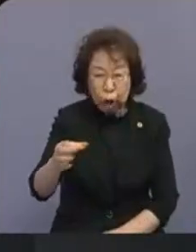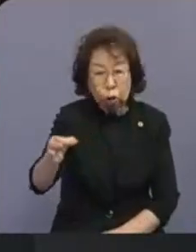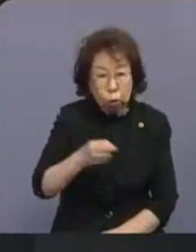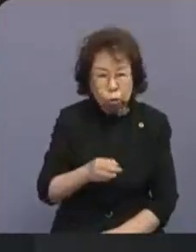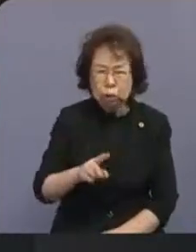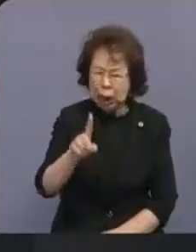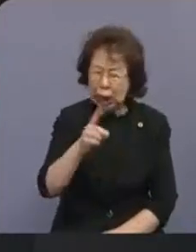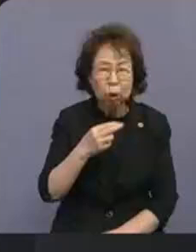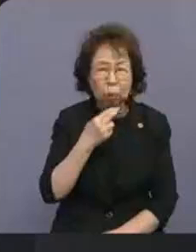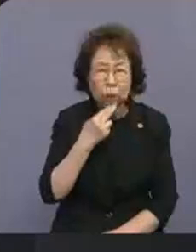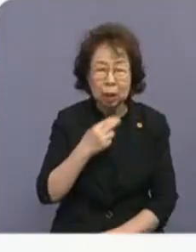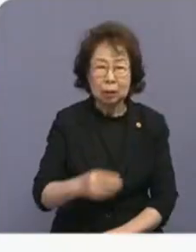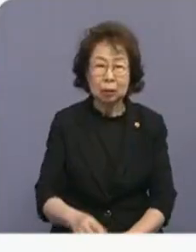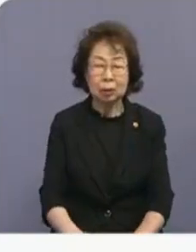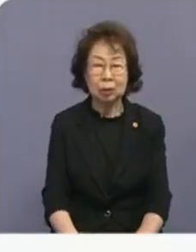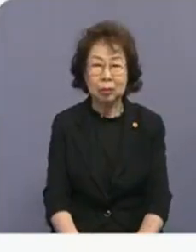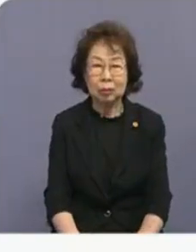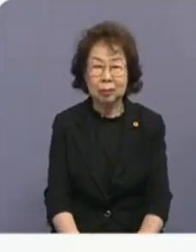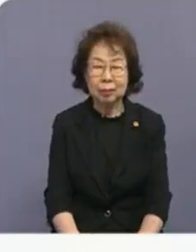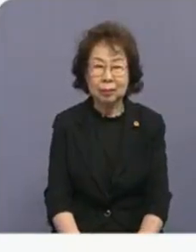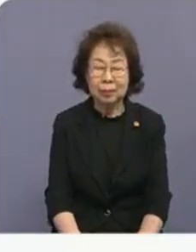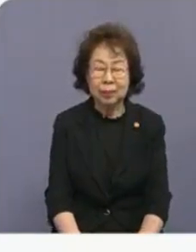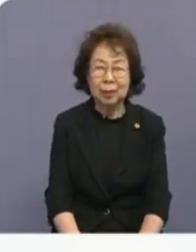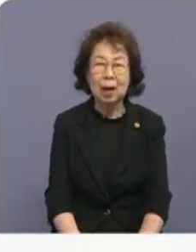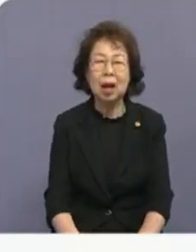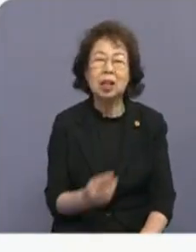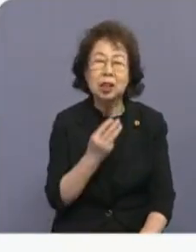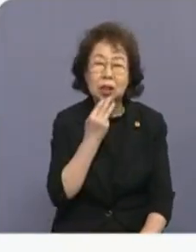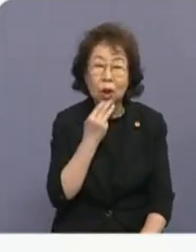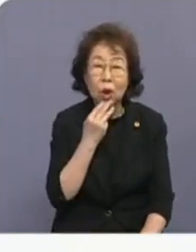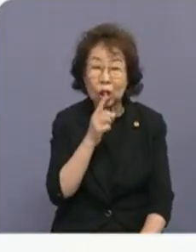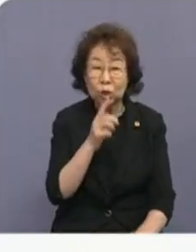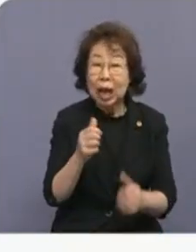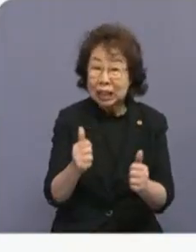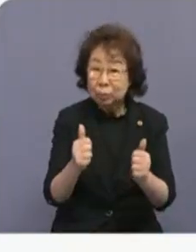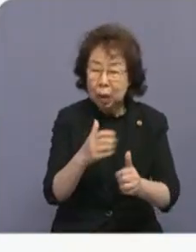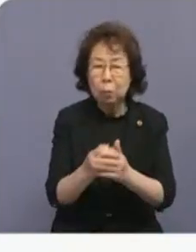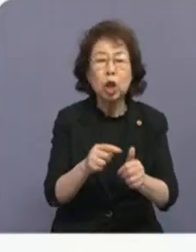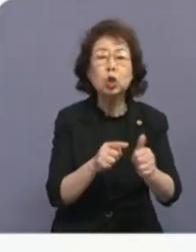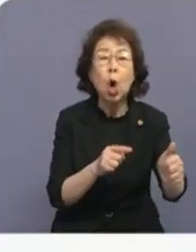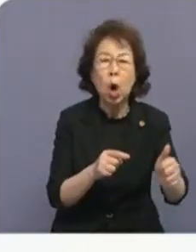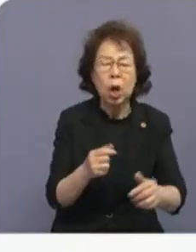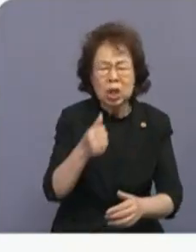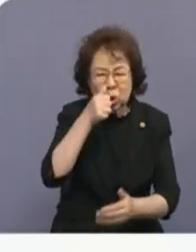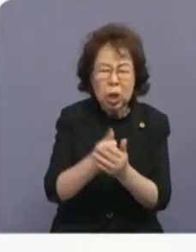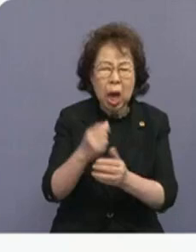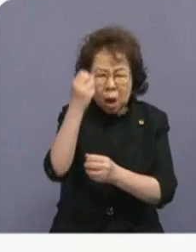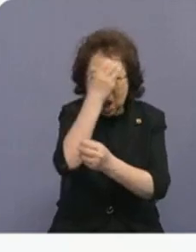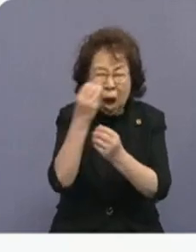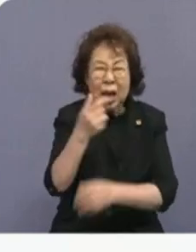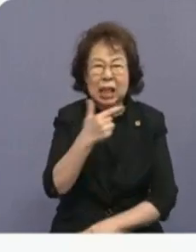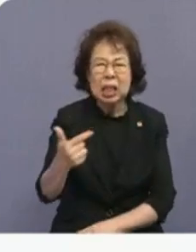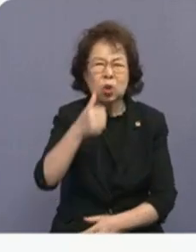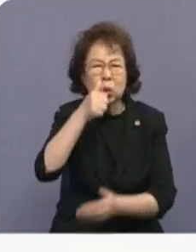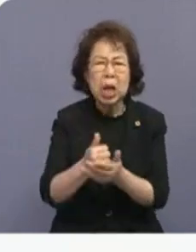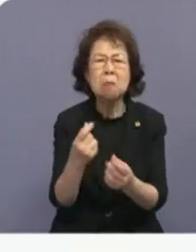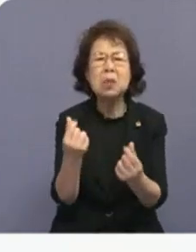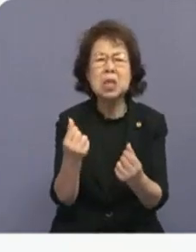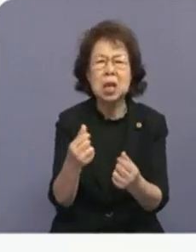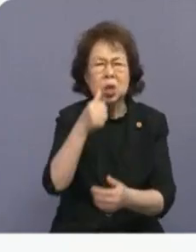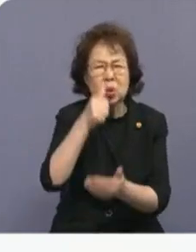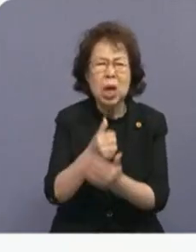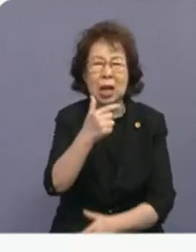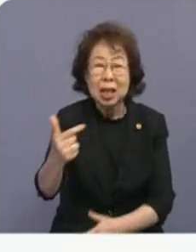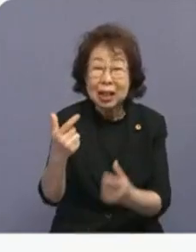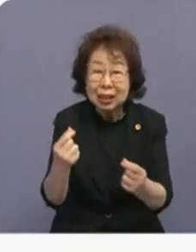가지 실천하게 하나도 없어요 당시 서울중앙지법은 조씨가 전과가 있는데도 다시 같은 수법으로 범행을